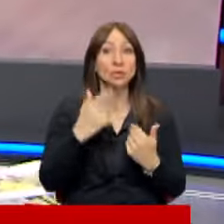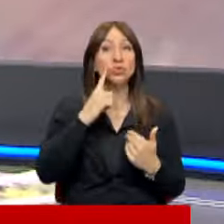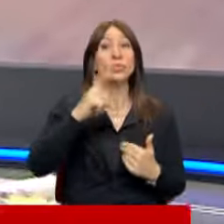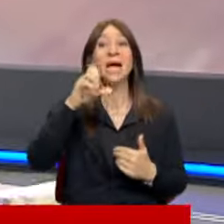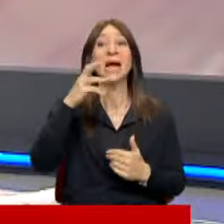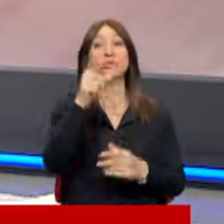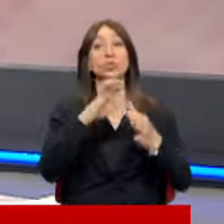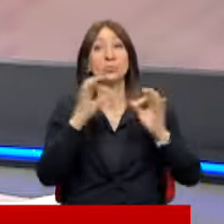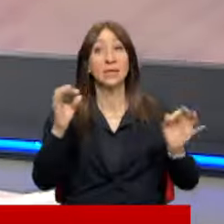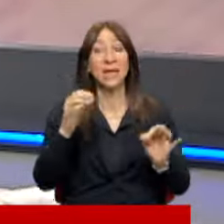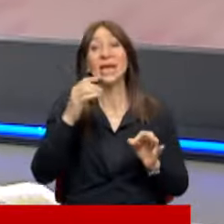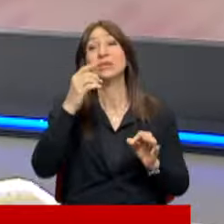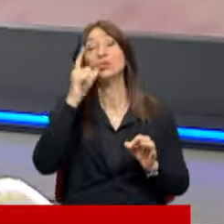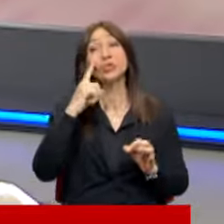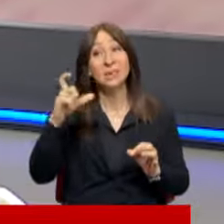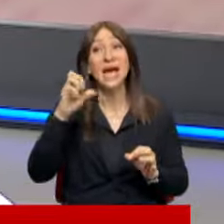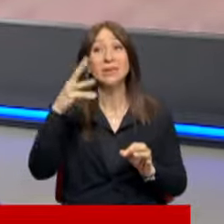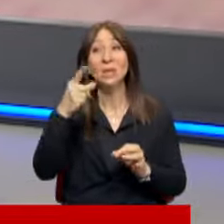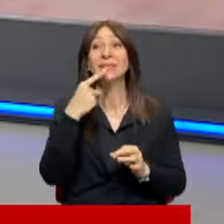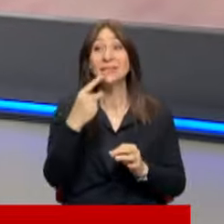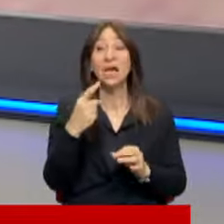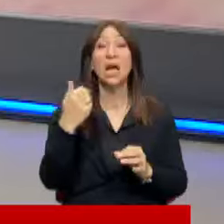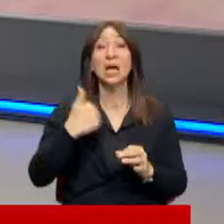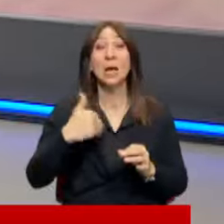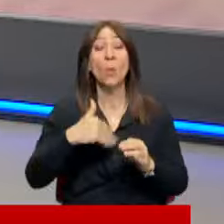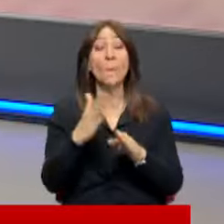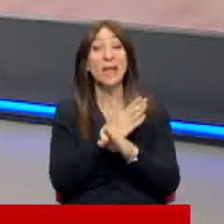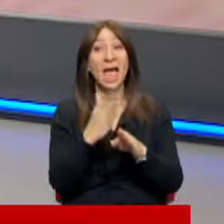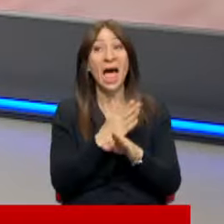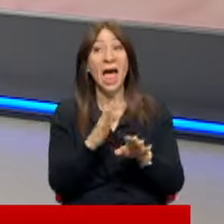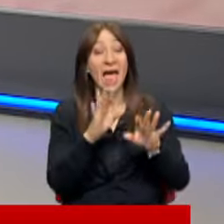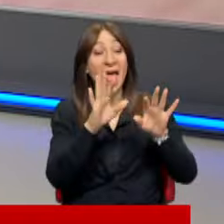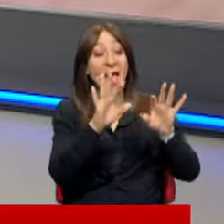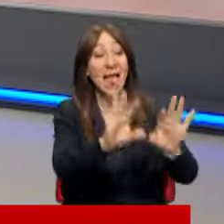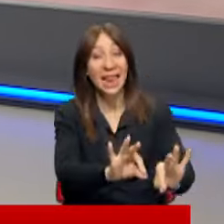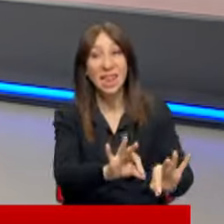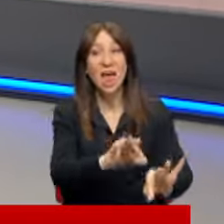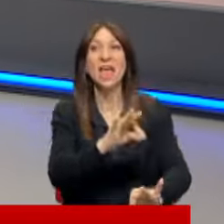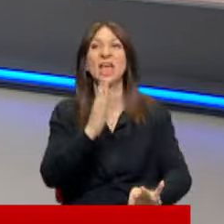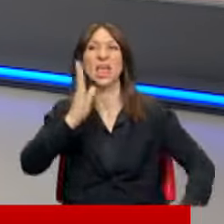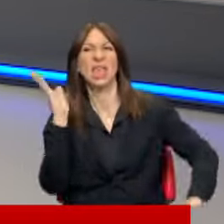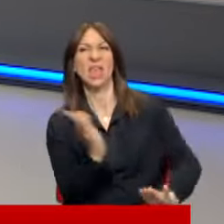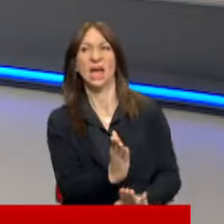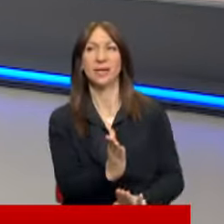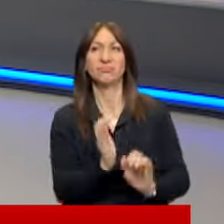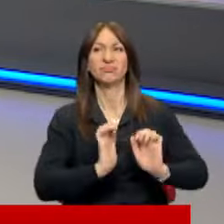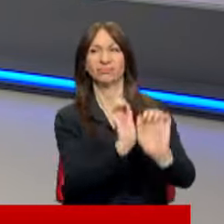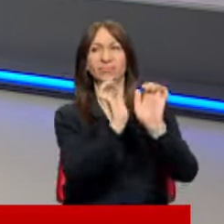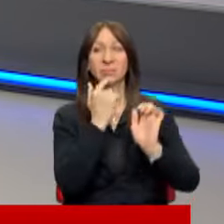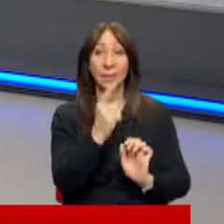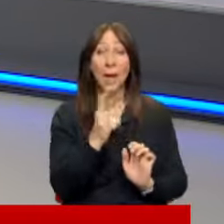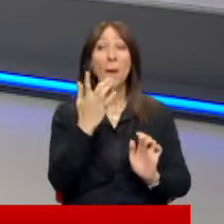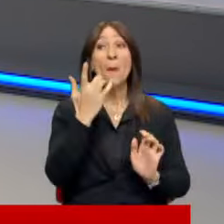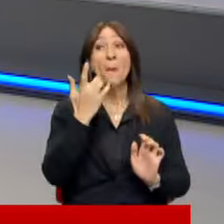Cumhurbaşkanı Erdoğan'ın sözleri ve Cumhurbaşkanı Erdoğan dedi ki kamu malına el uzatmak ihanettir.